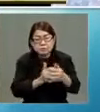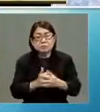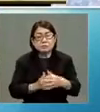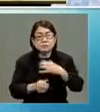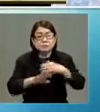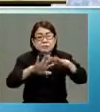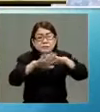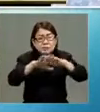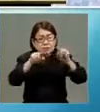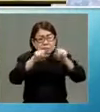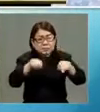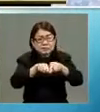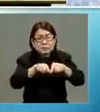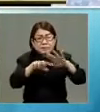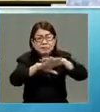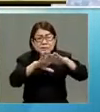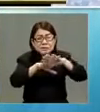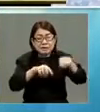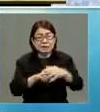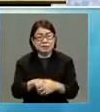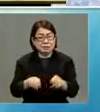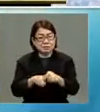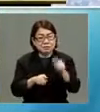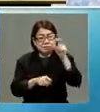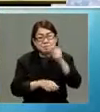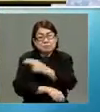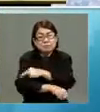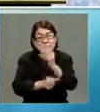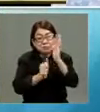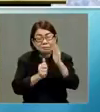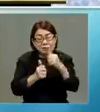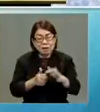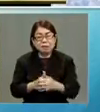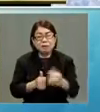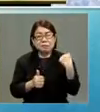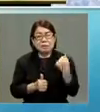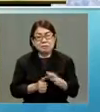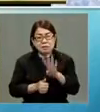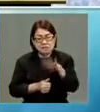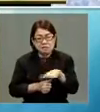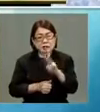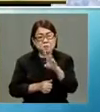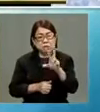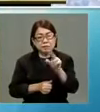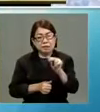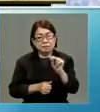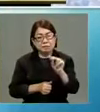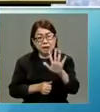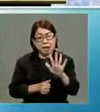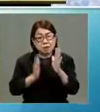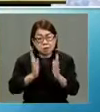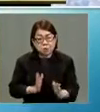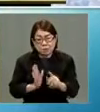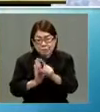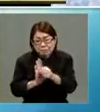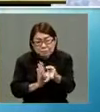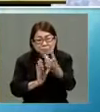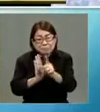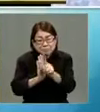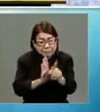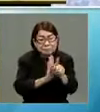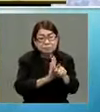QR code ตามที่ท่านโฆษกได้แนะนำนี่นะครับอยู่ที่ประมาณ 4,635 คนต่อนาทีครับก็อยากจะเรียนว่า